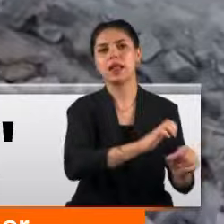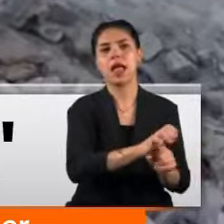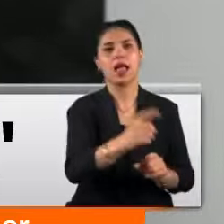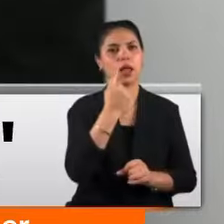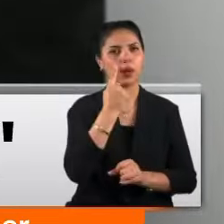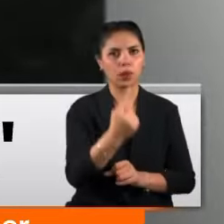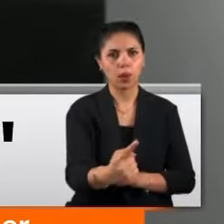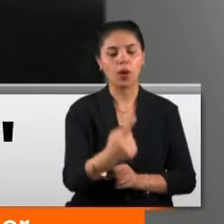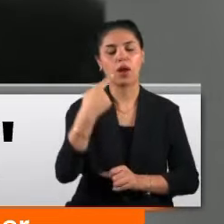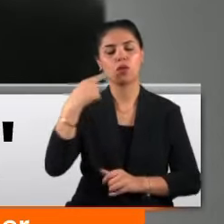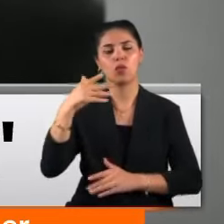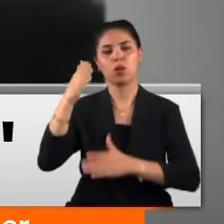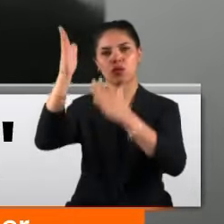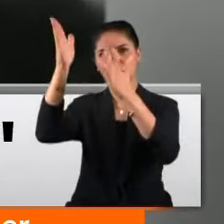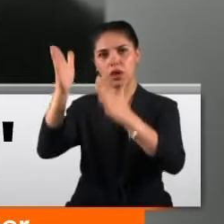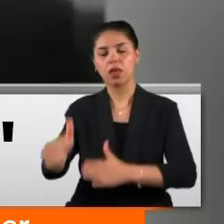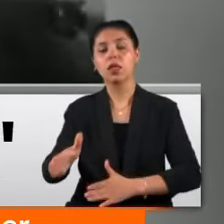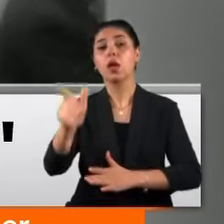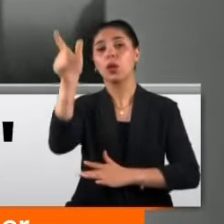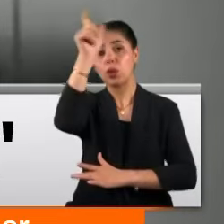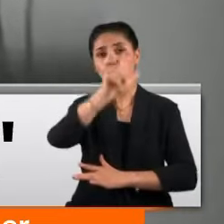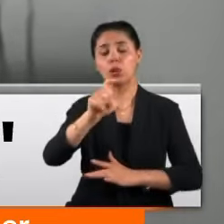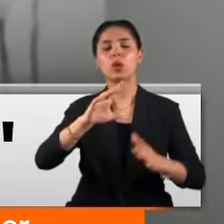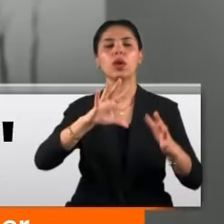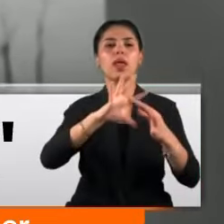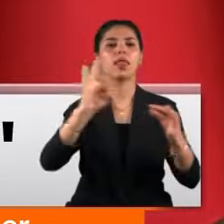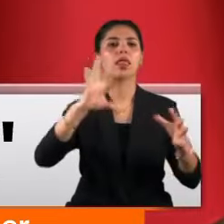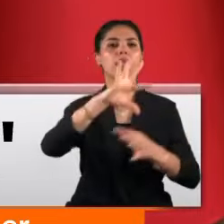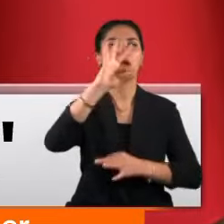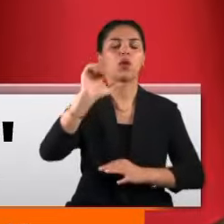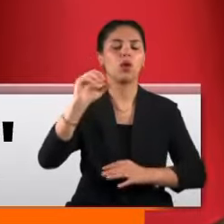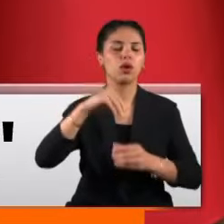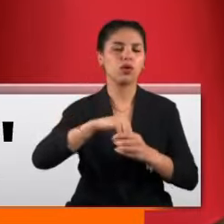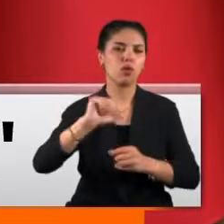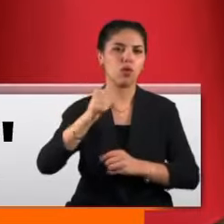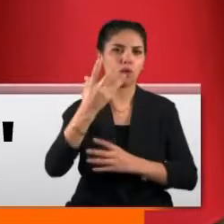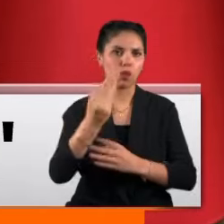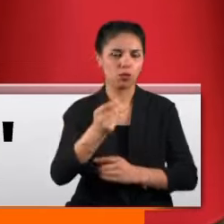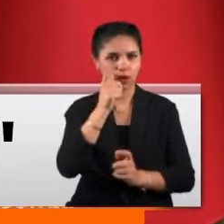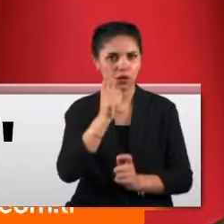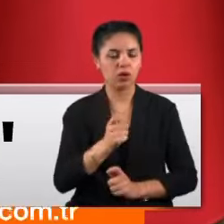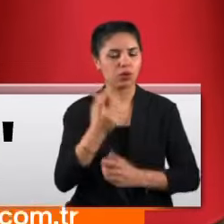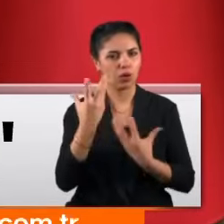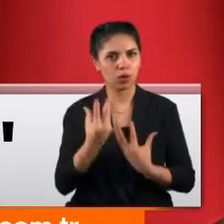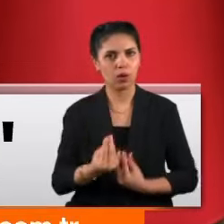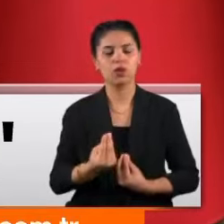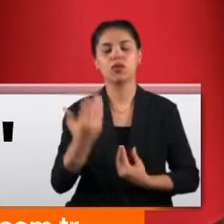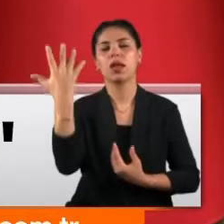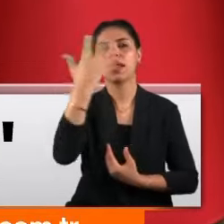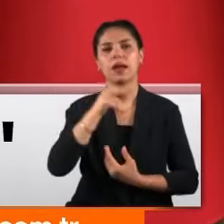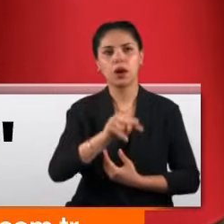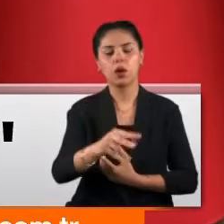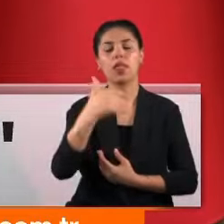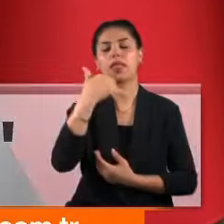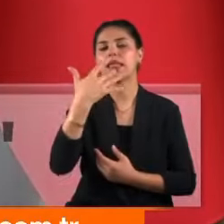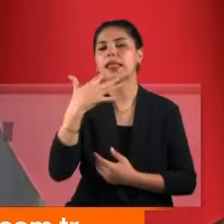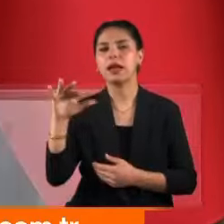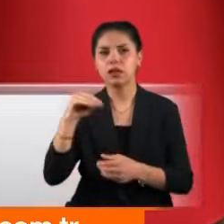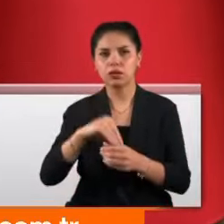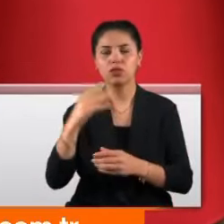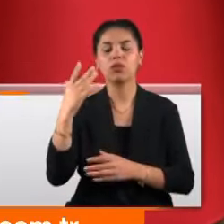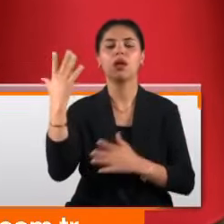olacak. Erdoğan, Türkiye'nin NATO'daki rolüne vurgu yapacak. Karada, denizde ve havada